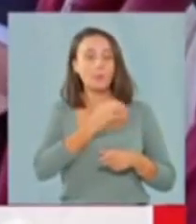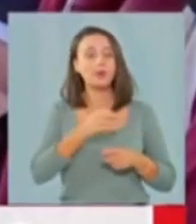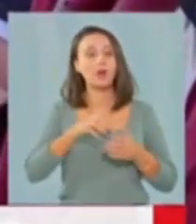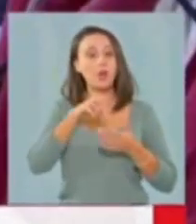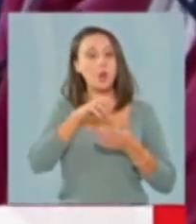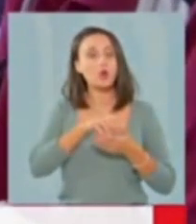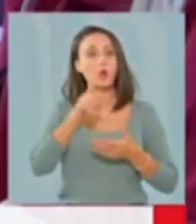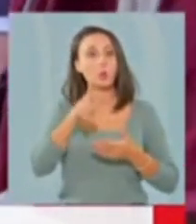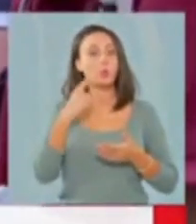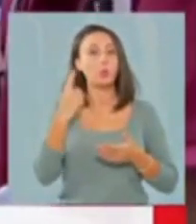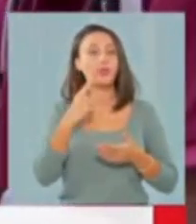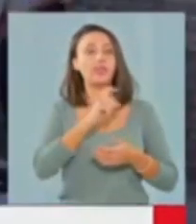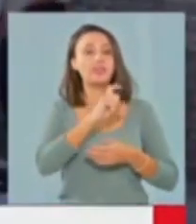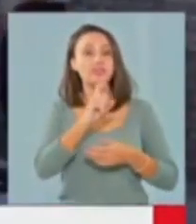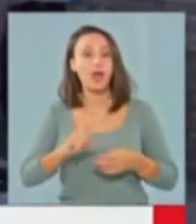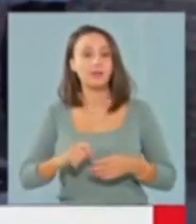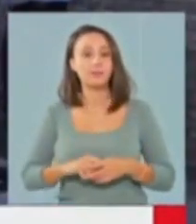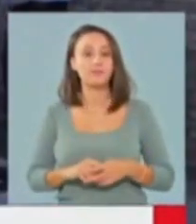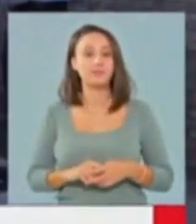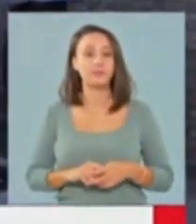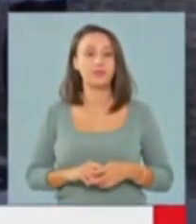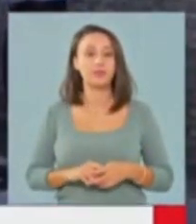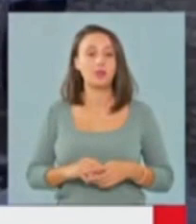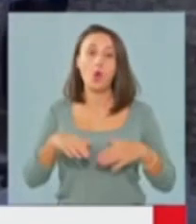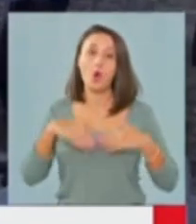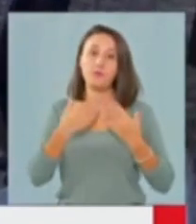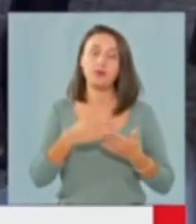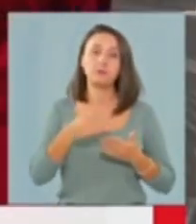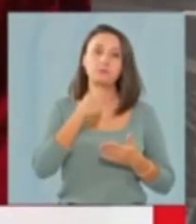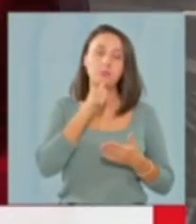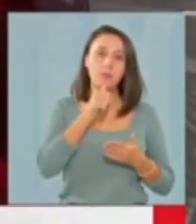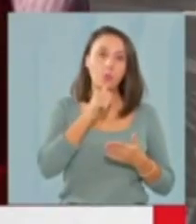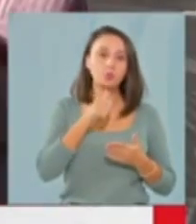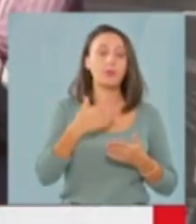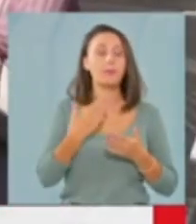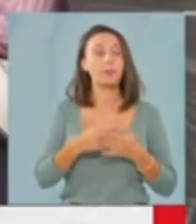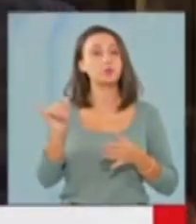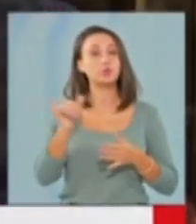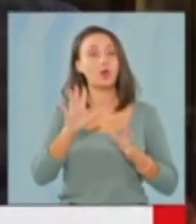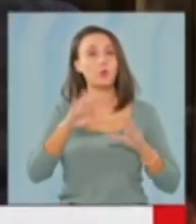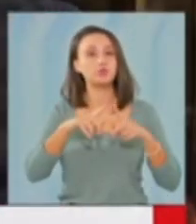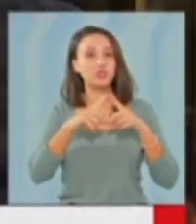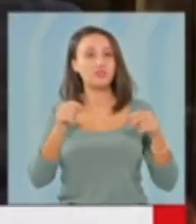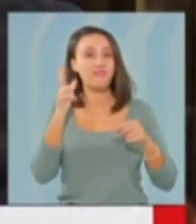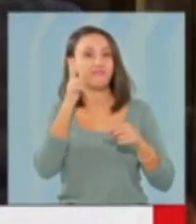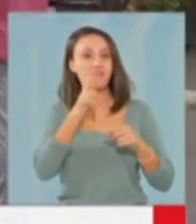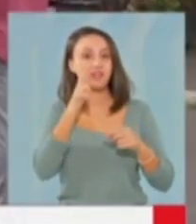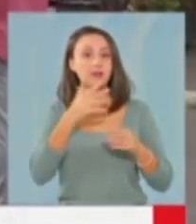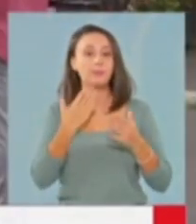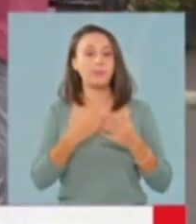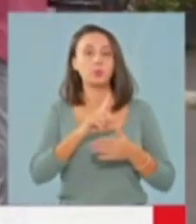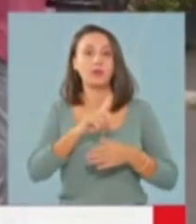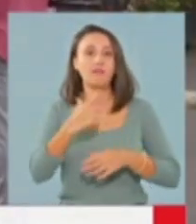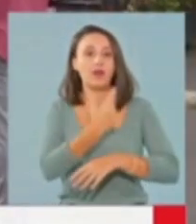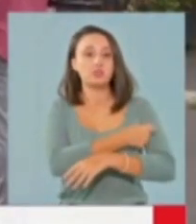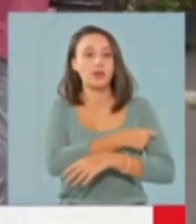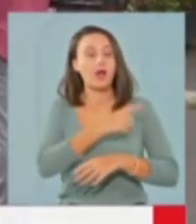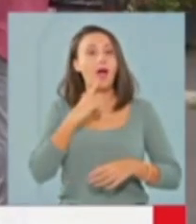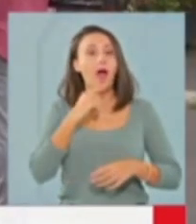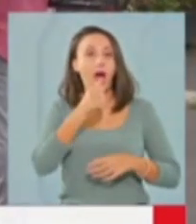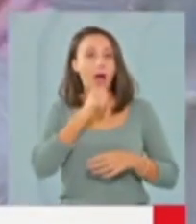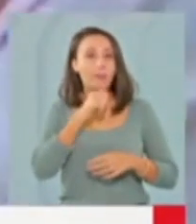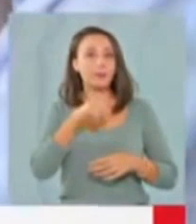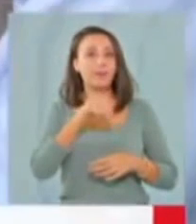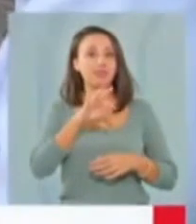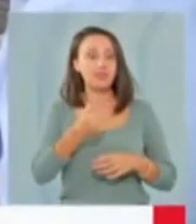localul lui din orașul italian catolica oferă mohito și cockteiluri pentru cei care au certificatul verde iar pentru nevaccinați apă și